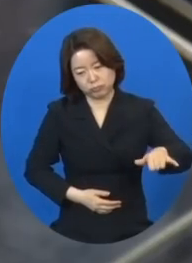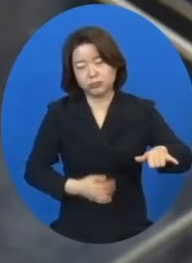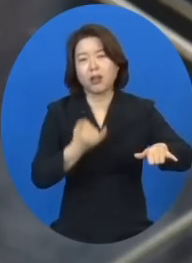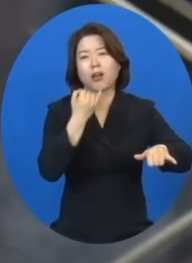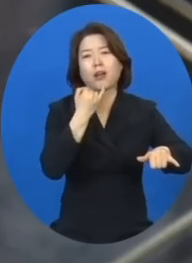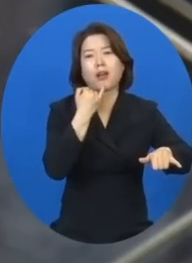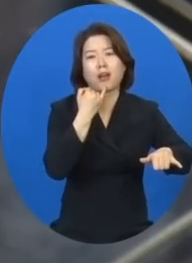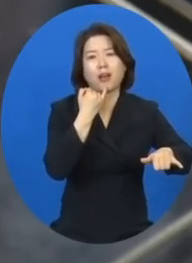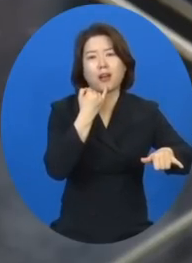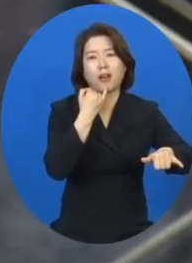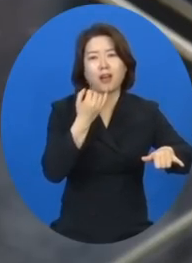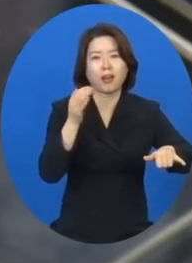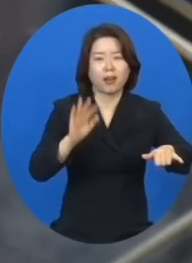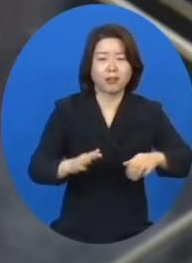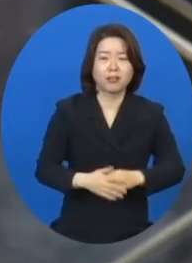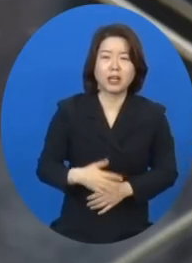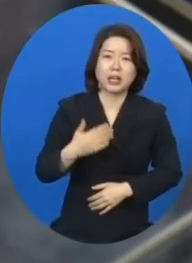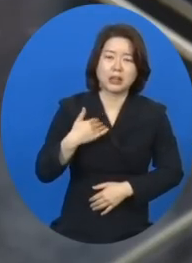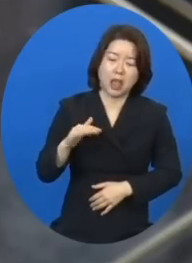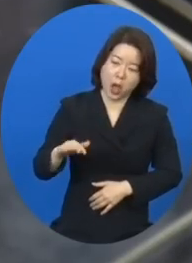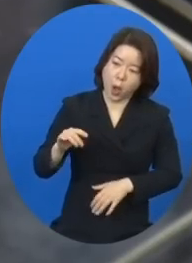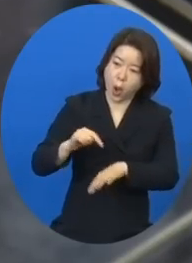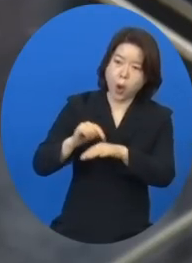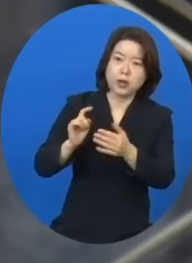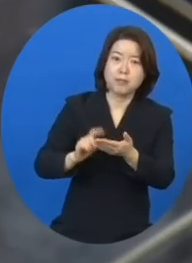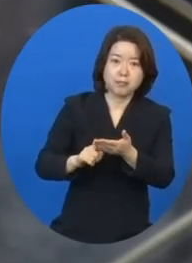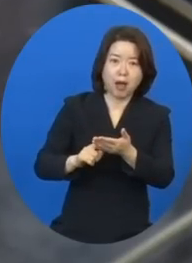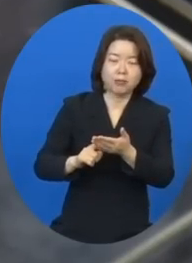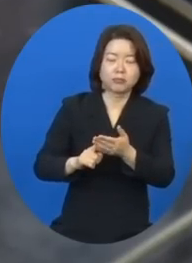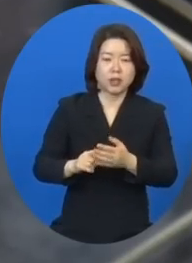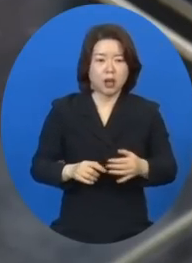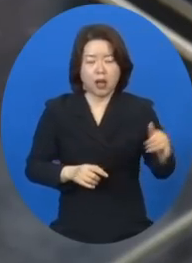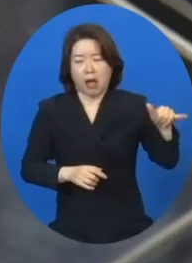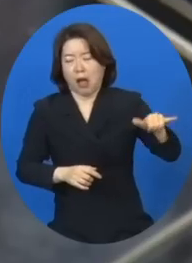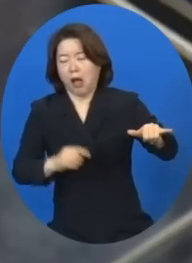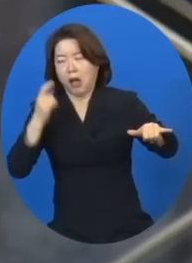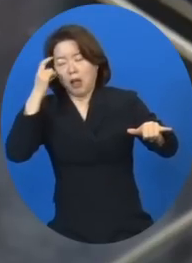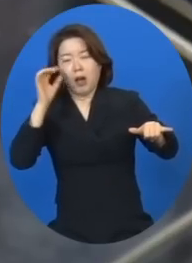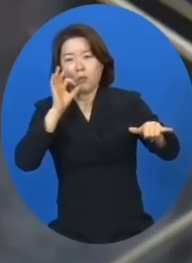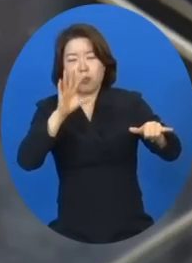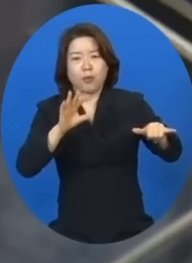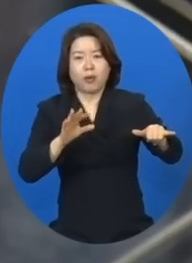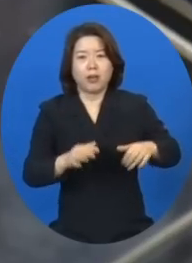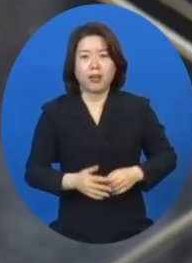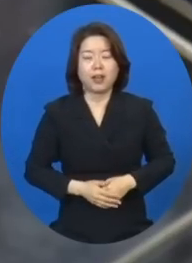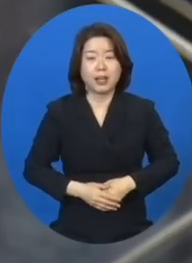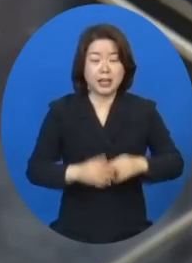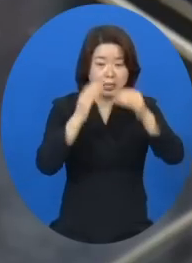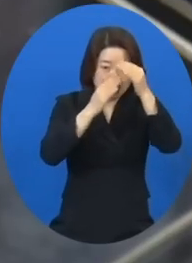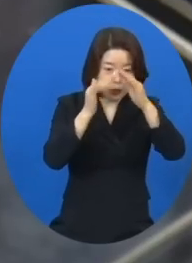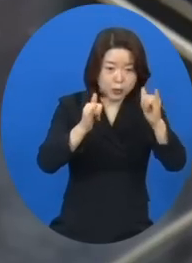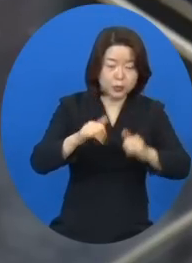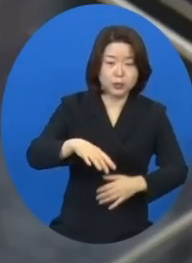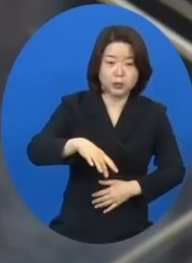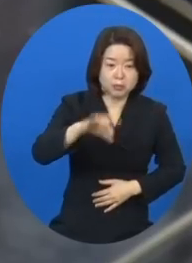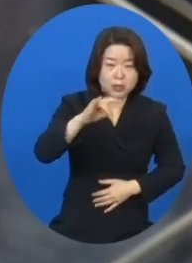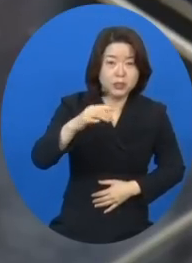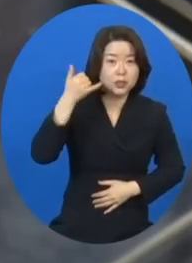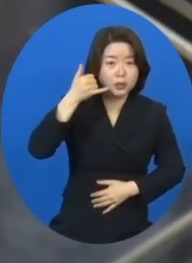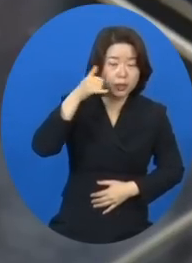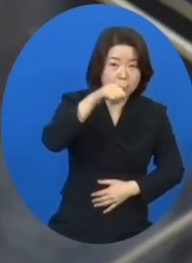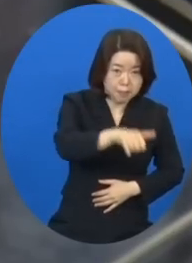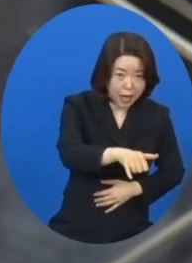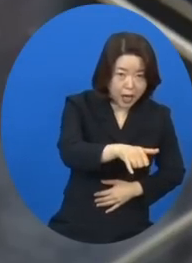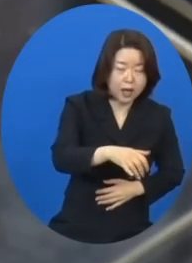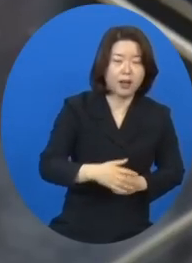텐데 어린 마음에 그럴 생각조차 하지 못했어요. 성도님이 먼저 전화를 끊으셨지만